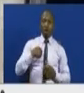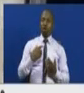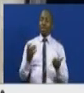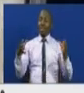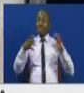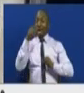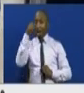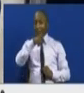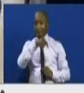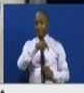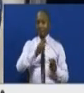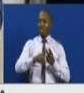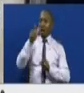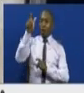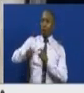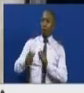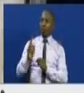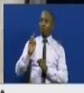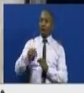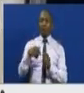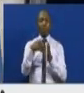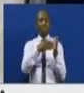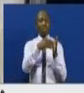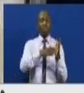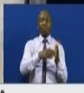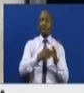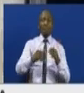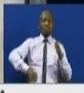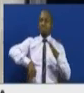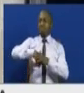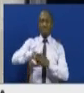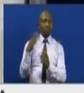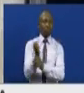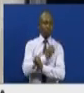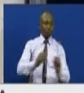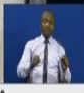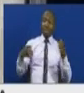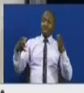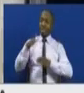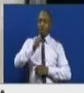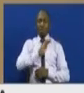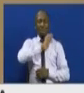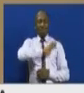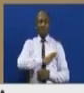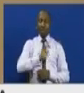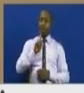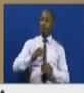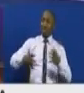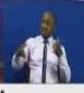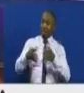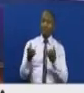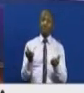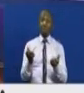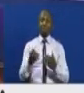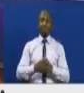ambayo watu wengi wako dormant, hakuwezi kuwa na mpira kwa sababu kuna timu ambayo watu wameridhika kuwa na timu.